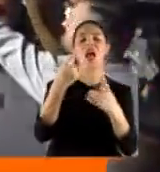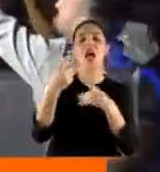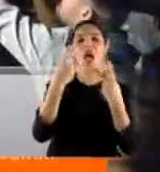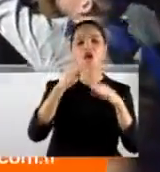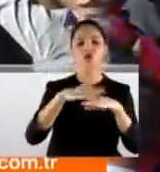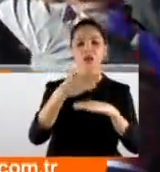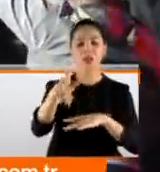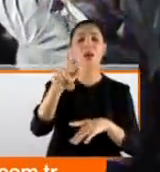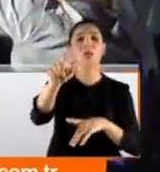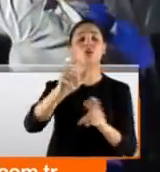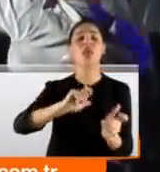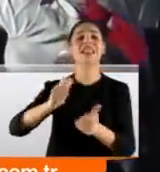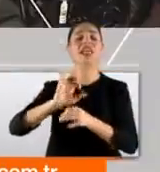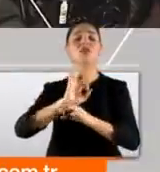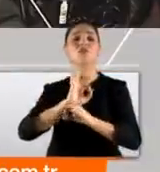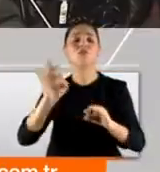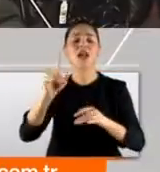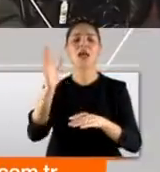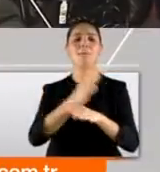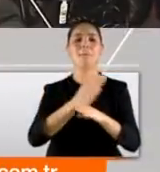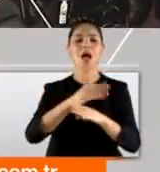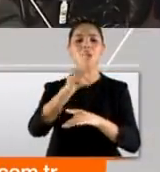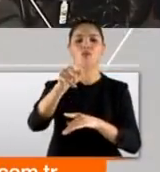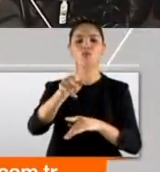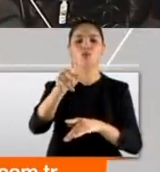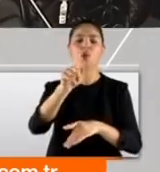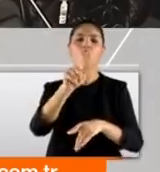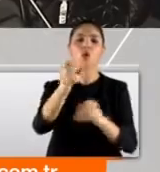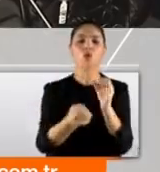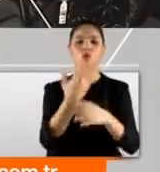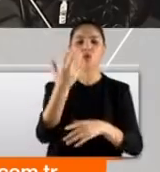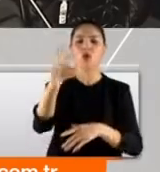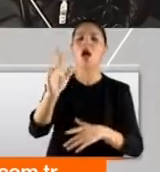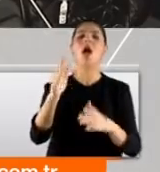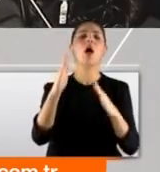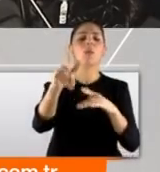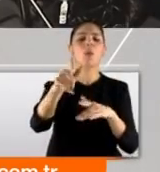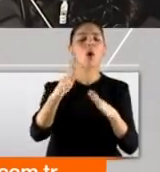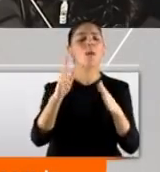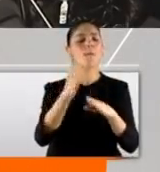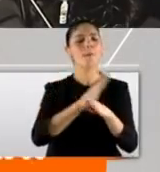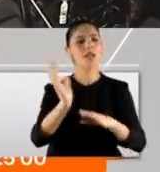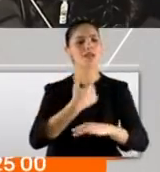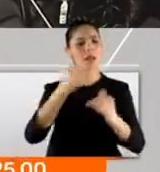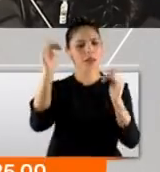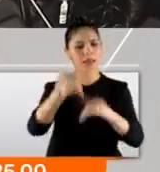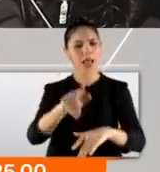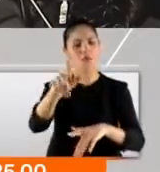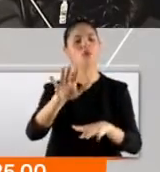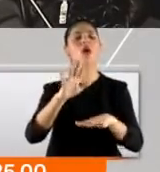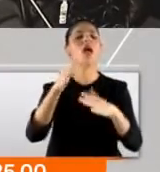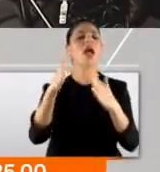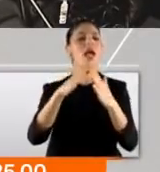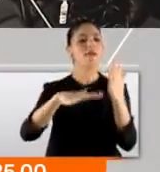mal komisyonunun kurulacağını duyurdu. Buradaki mal ve mülk sahipleri gelebilirler. Taşınmaz mal komisyonu üzerinden mallarına,